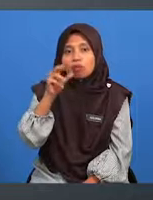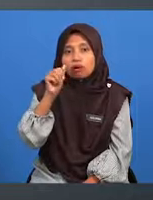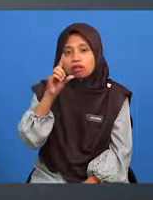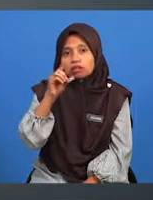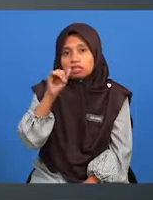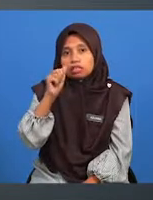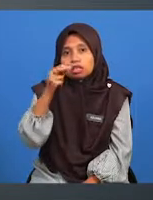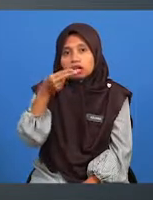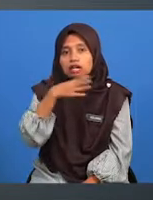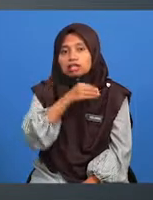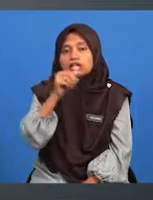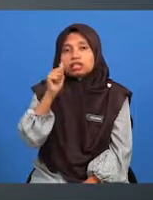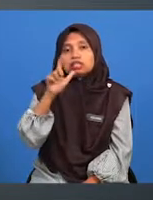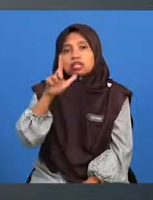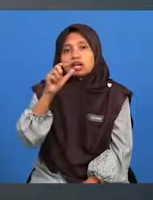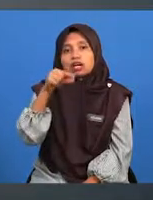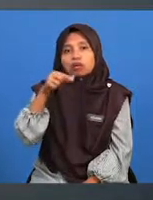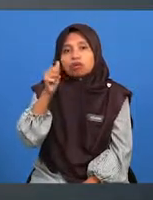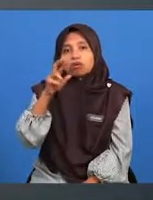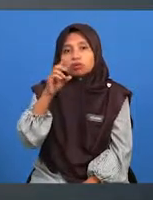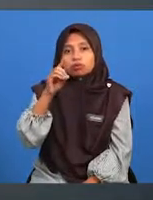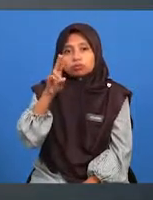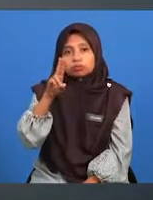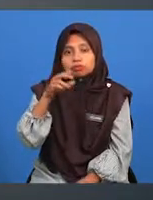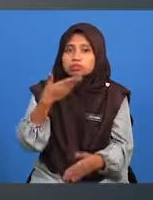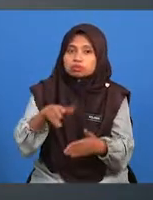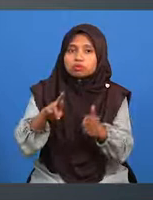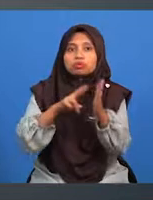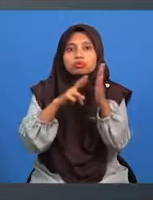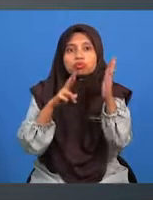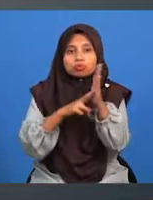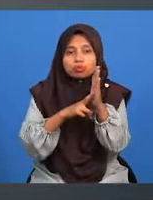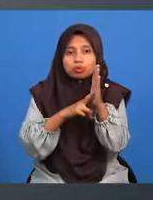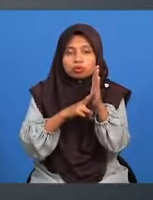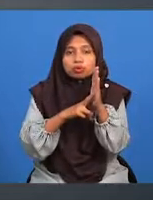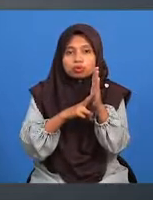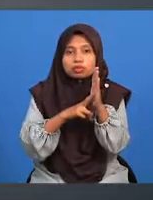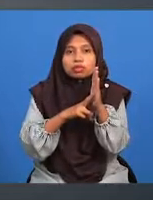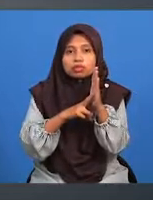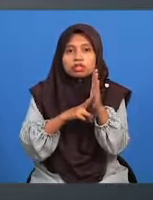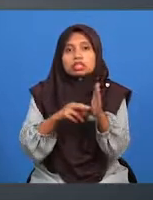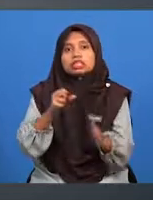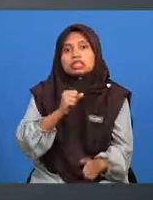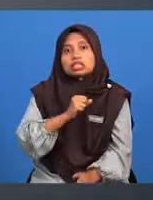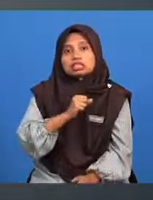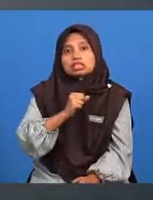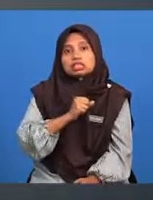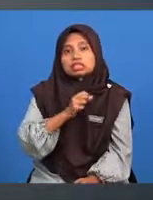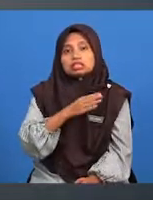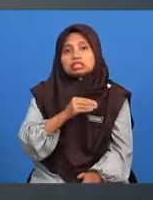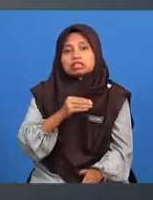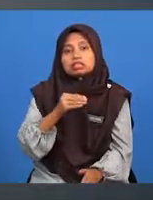Kedua, menjelaskan rukun-rukun dan syarat-syarat Al-Hibah, Al-Wadi'ah